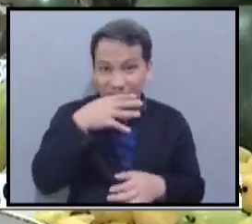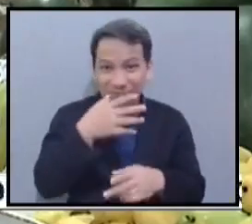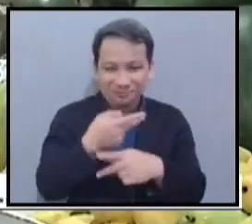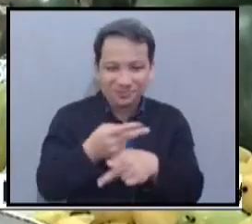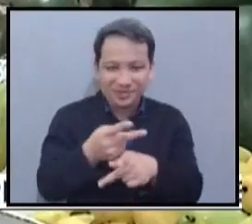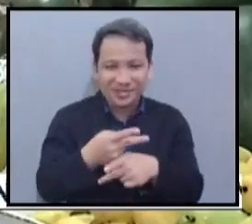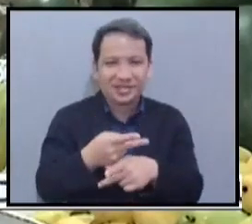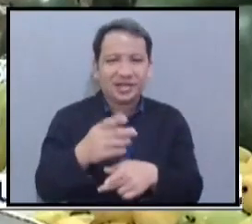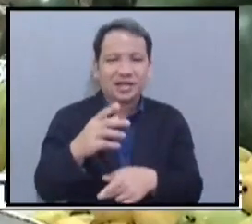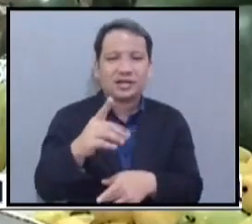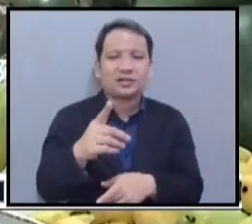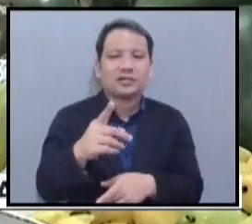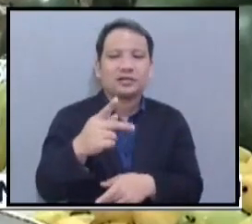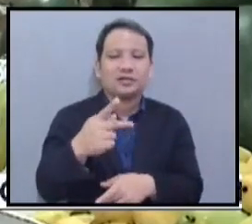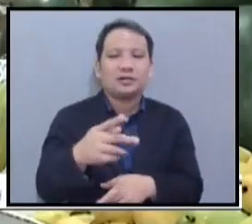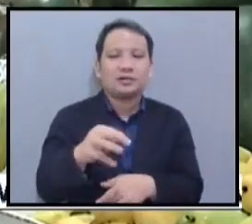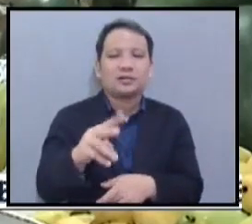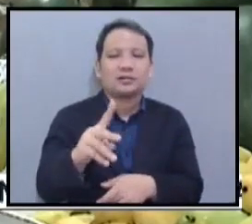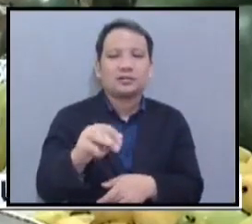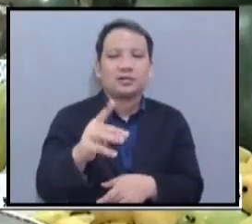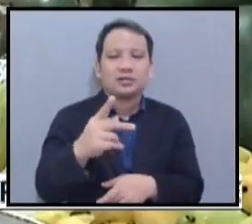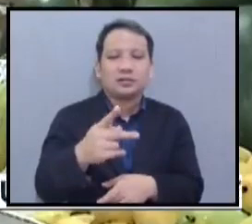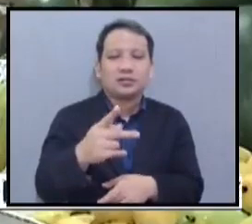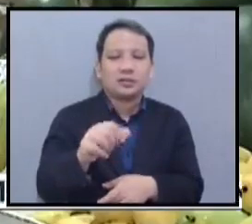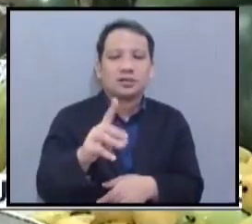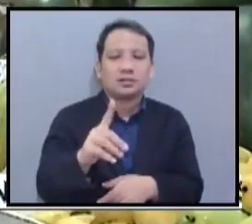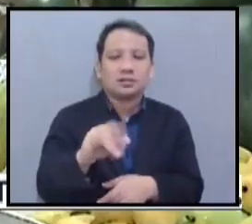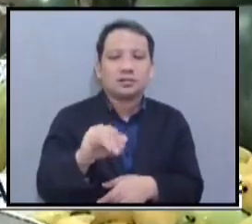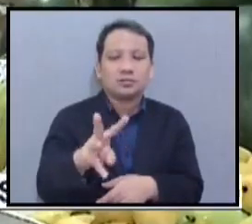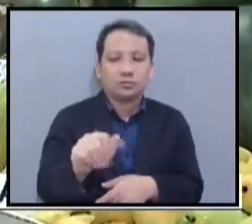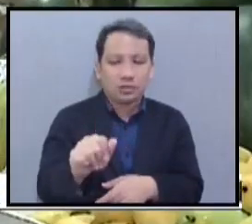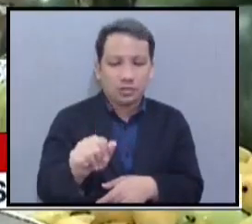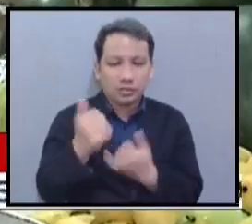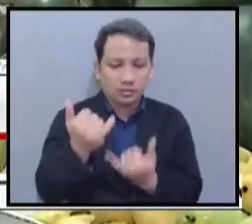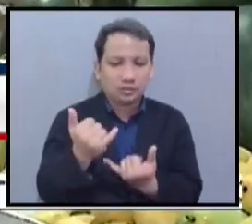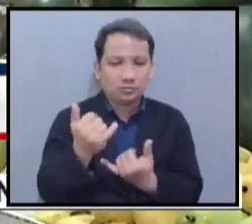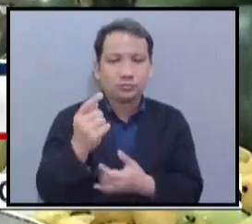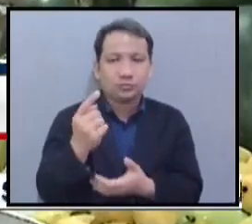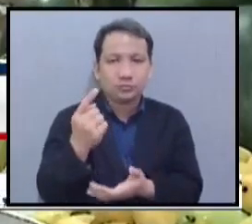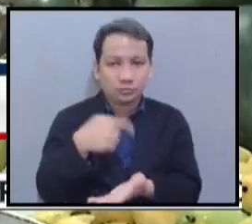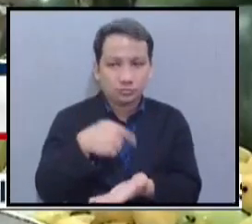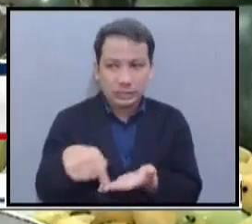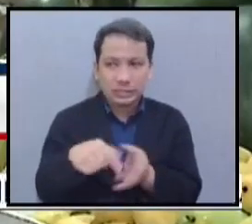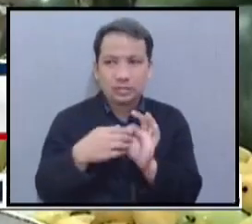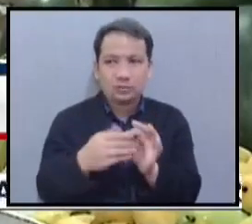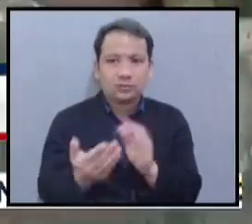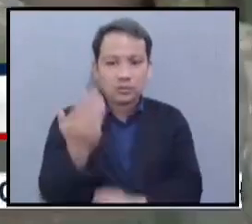Kadiwa ng Department of Agriculture sa ating mga kababayan ngayong Lunes ng umaga.